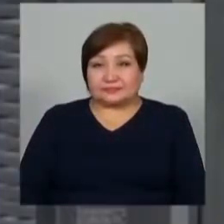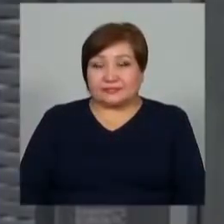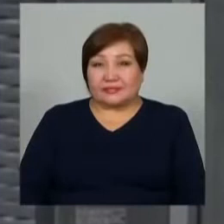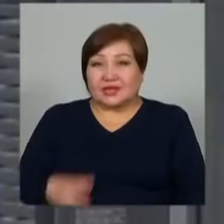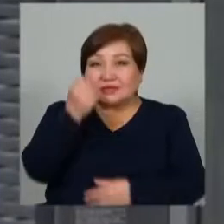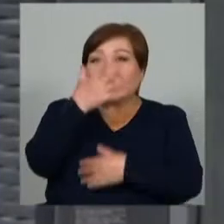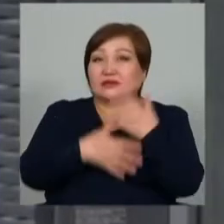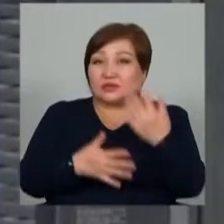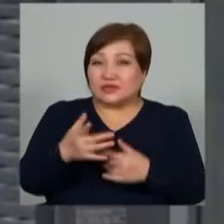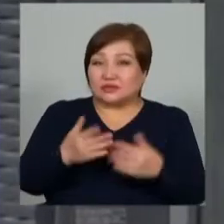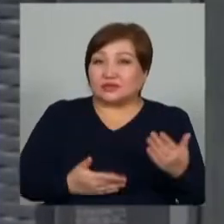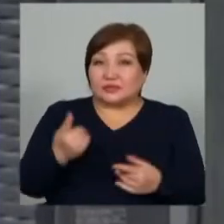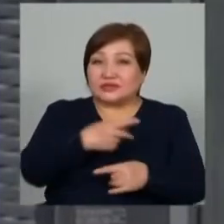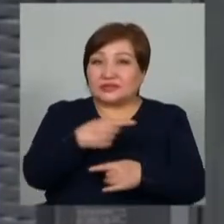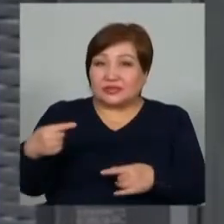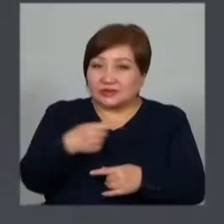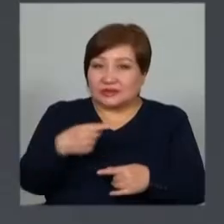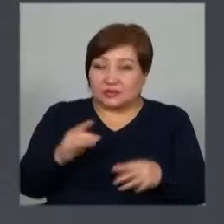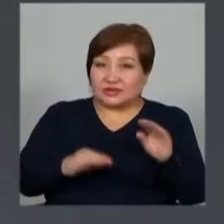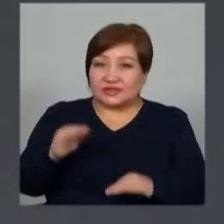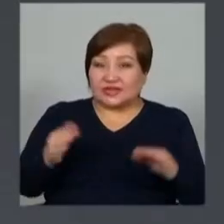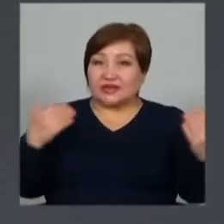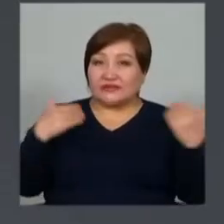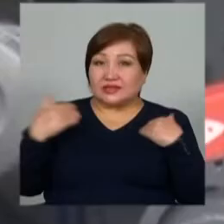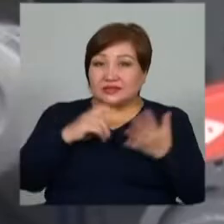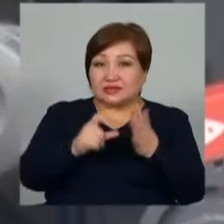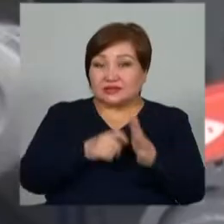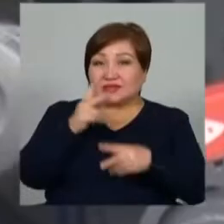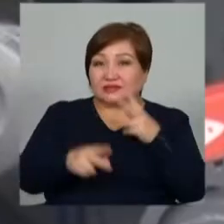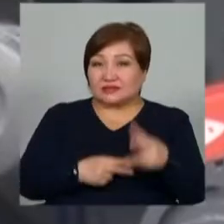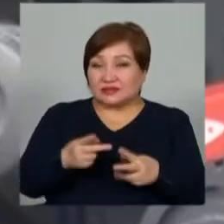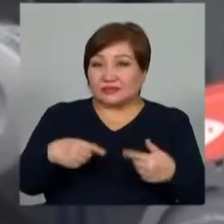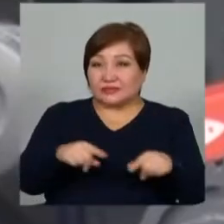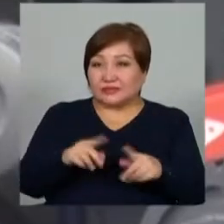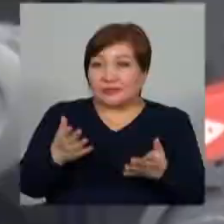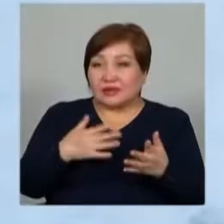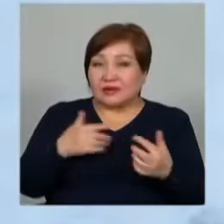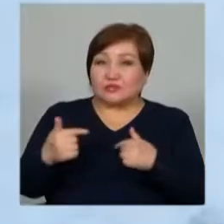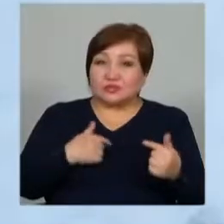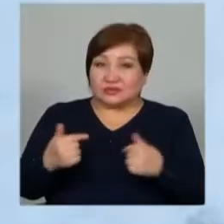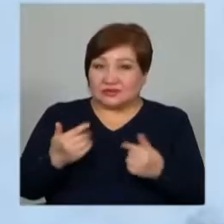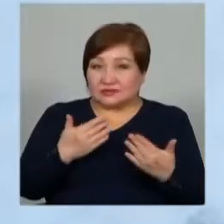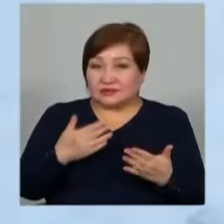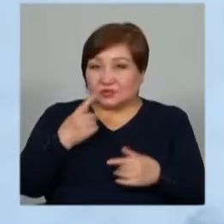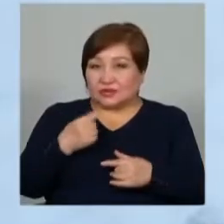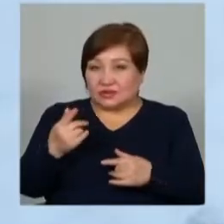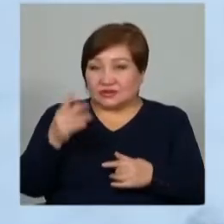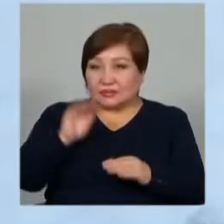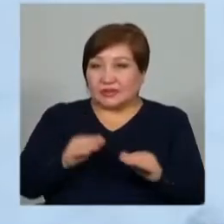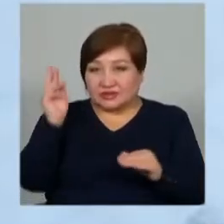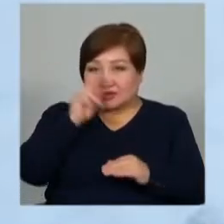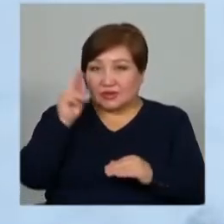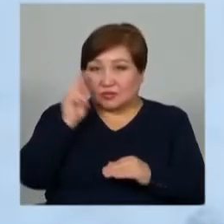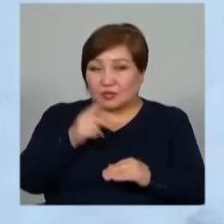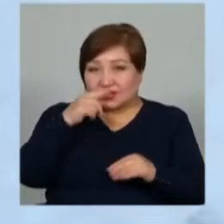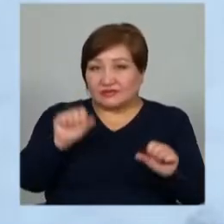Елорда тұрғындары бірінші қабатта орналасқан фитнес залына шағымданды. Мекеме мазаны қашырды дейді олар. Баламен сабақ оқуға мүмкін емес.